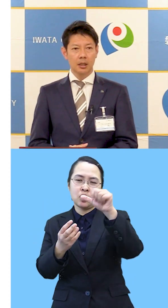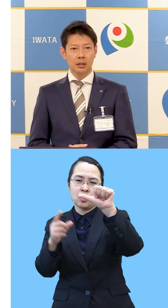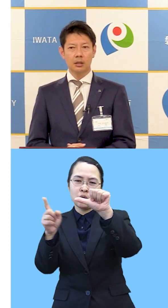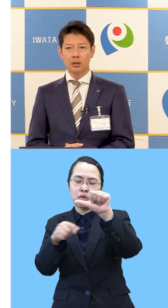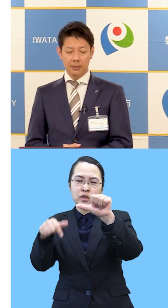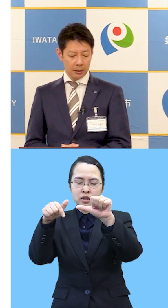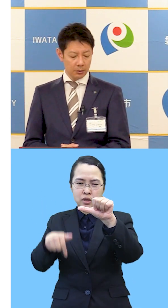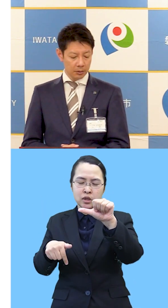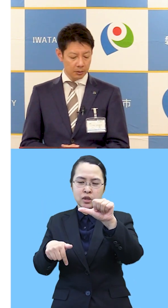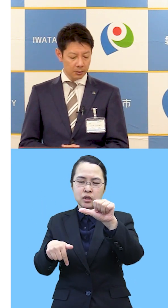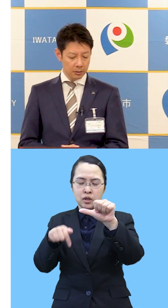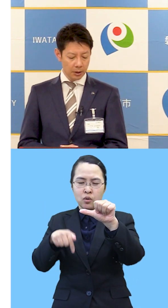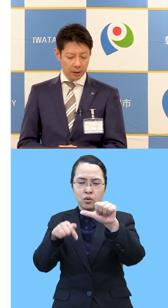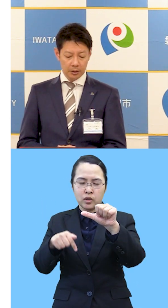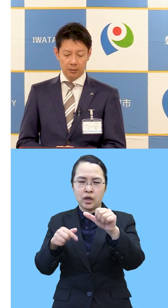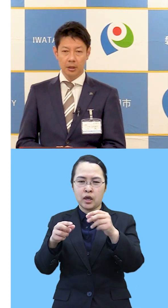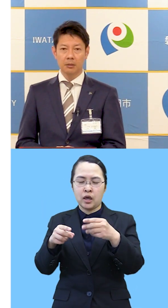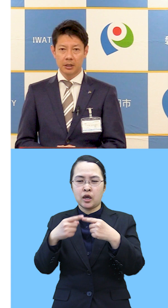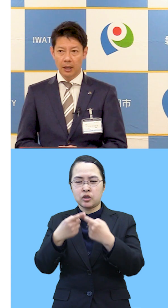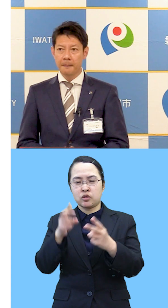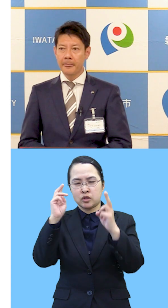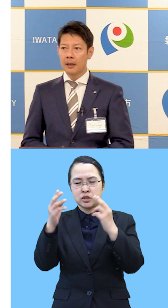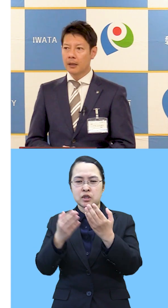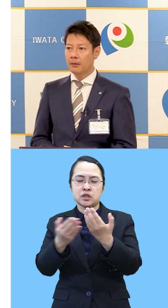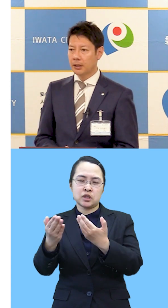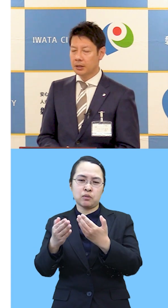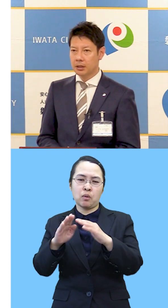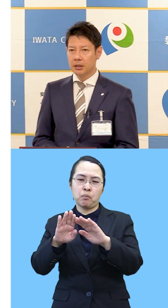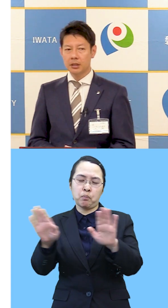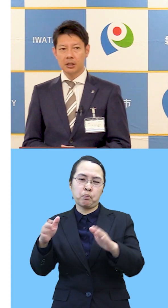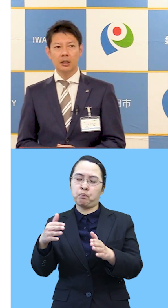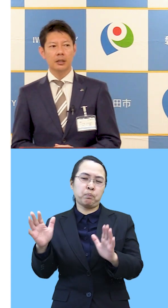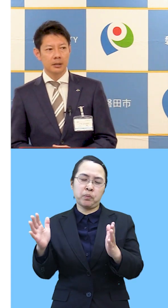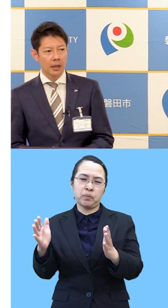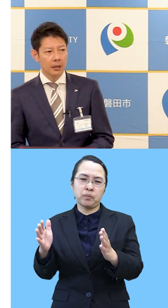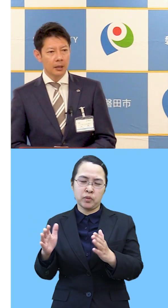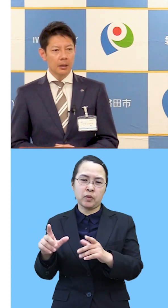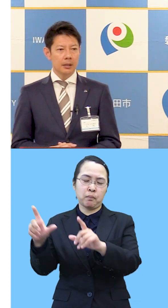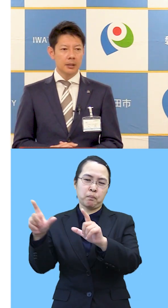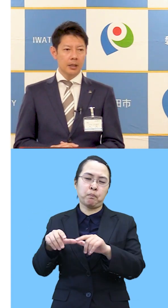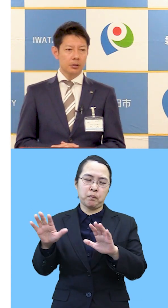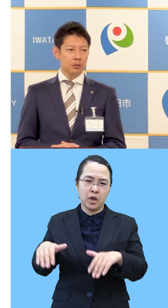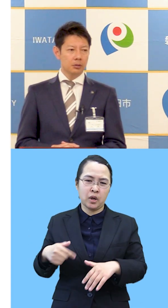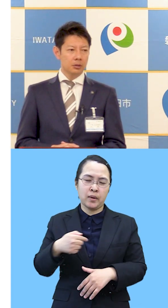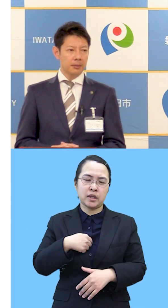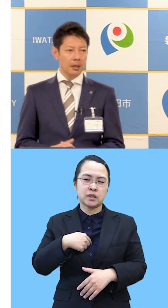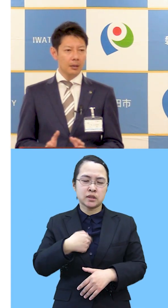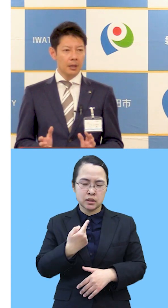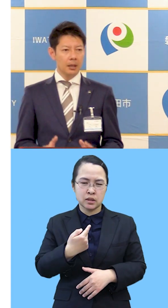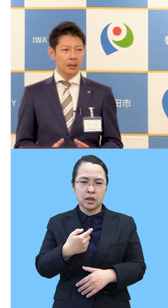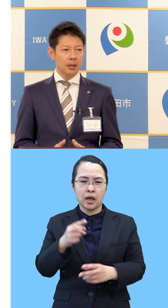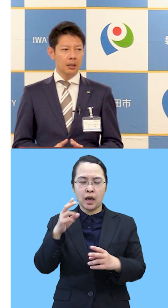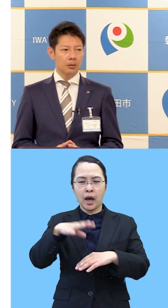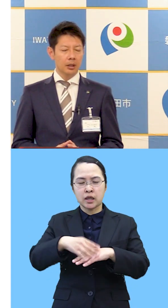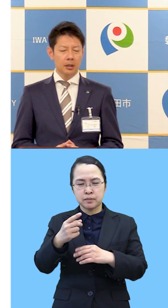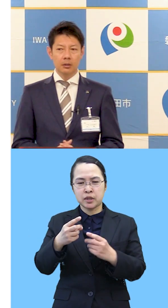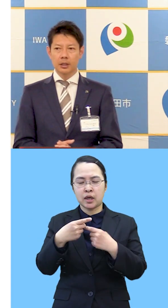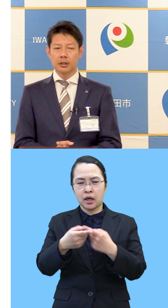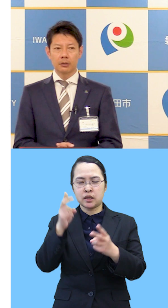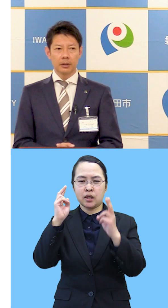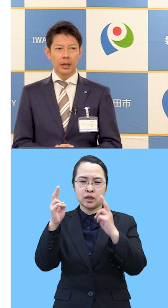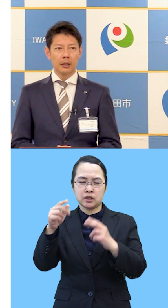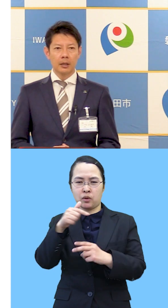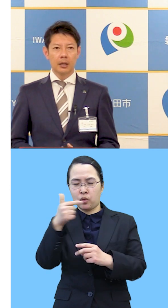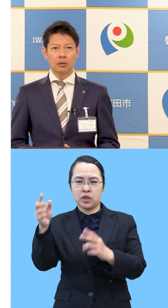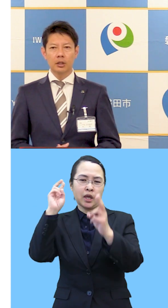催していない企業もあるという話を聞きました。私自身がですね、最初の職場は大手企業